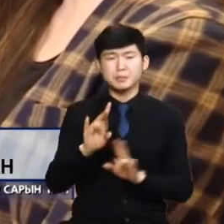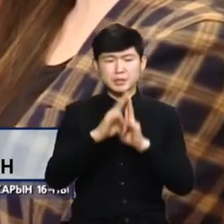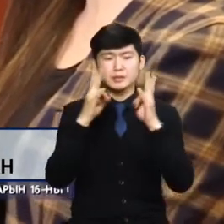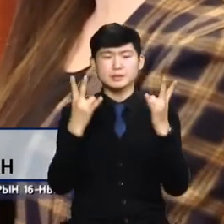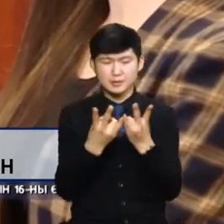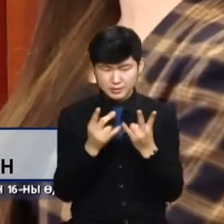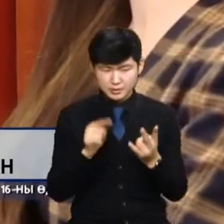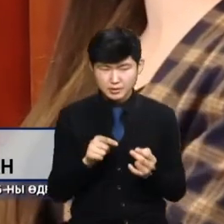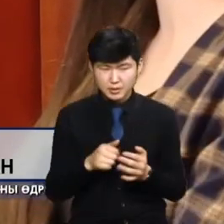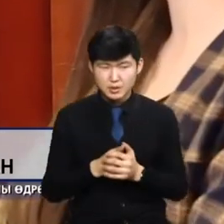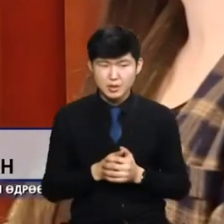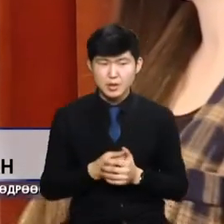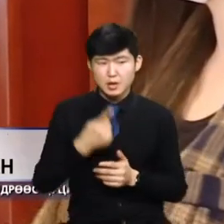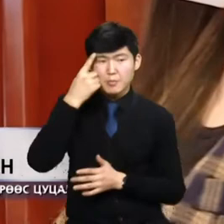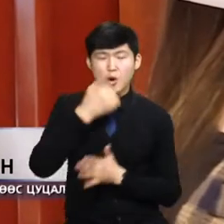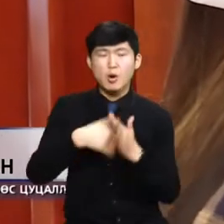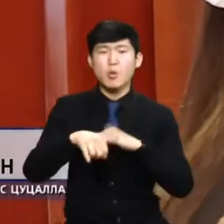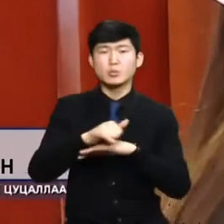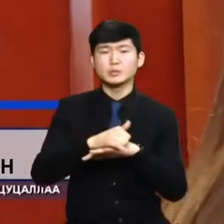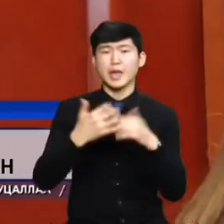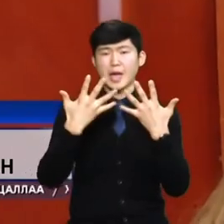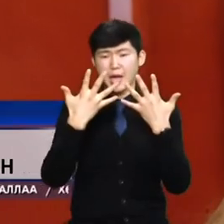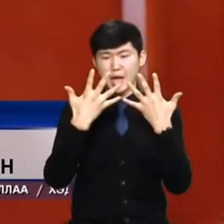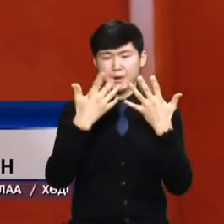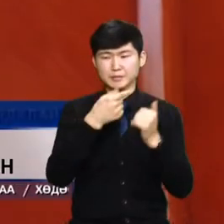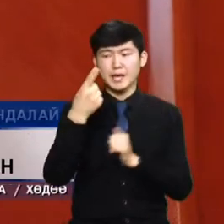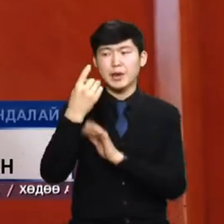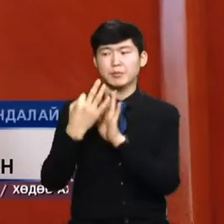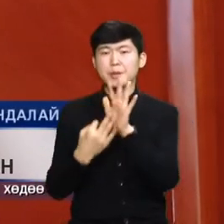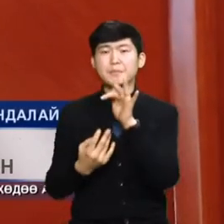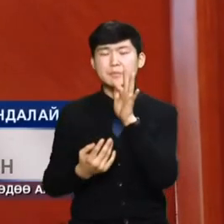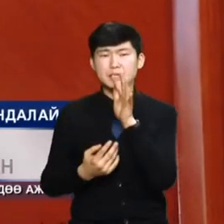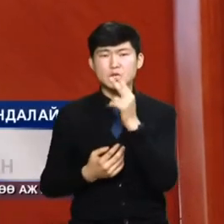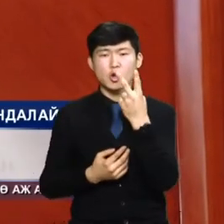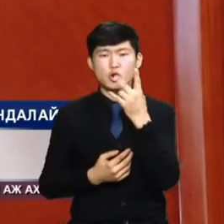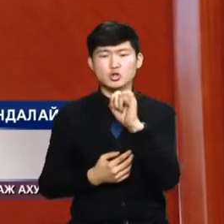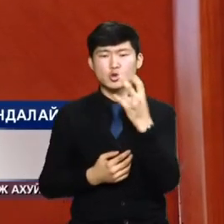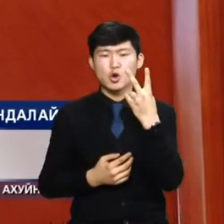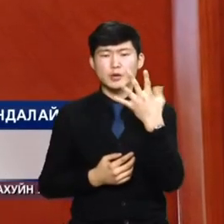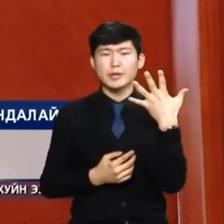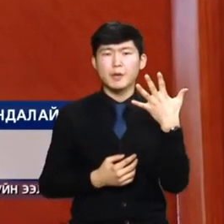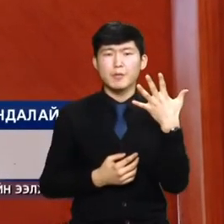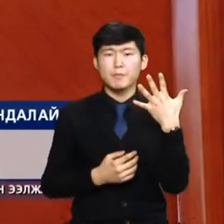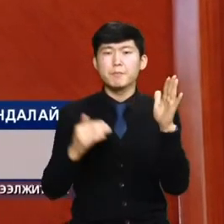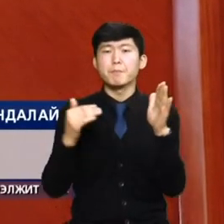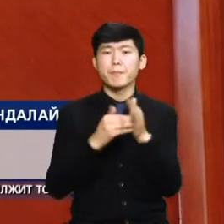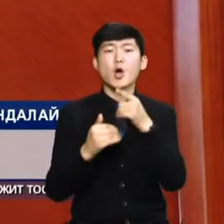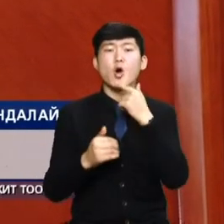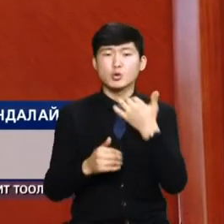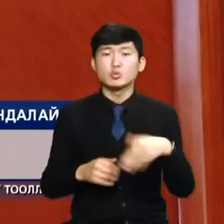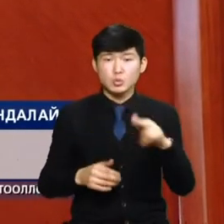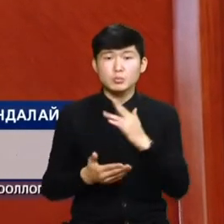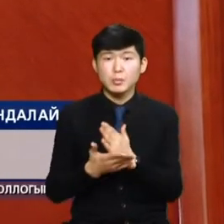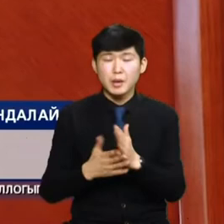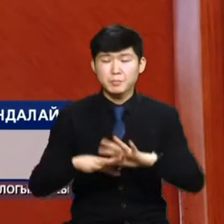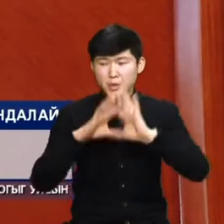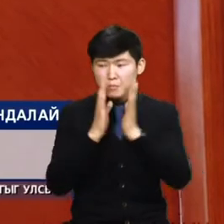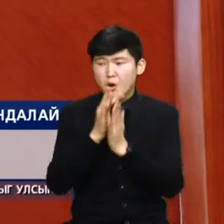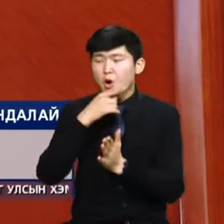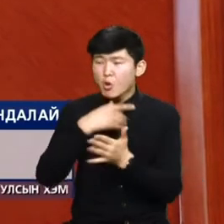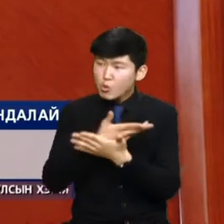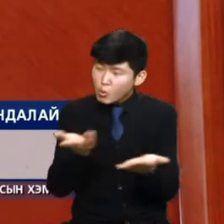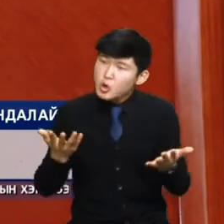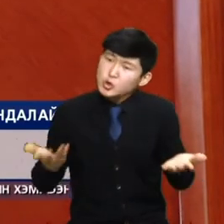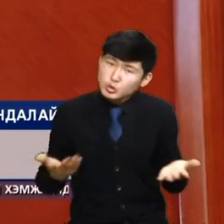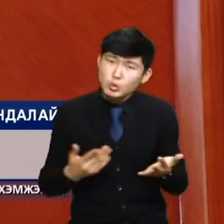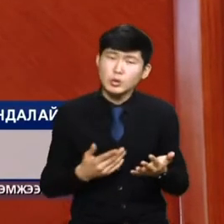нийт Монгол улсын хэмжээнд бол 18 насны өсвөр насны нэг одоо 225,000 орчим ч нөхдөд байгаа. Бүх огцтой